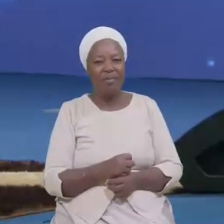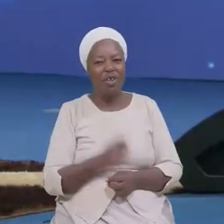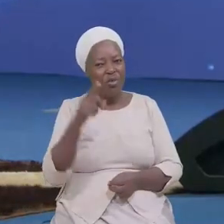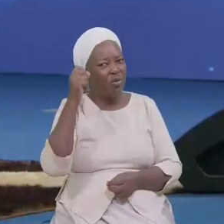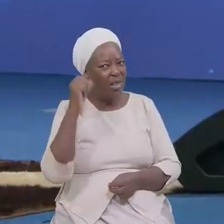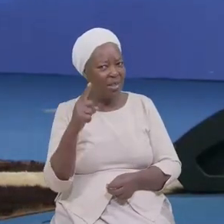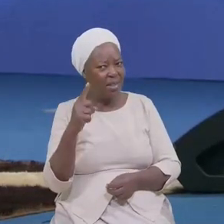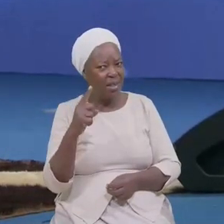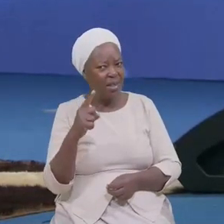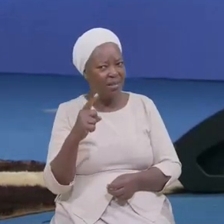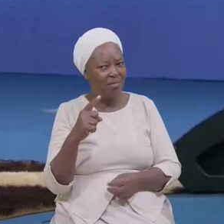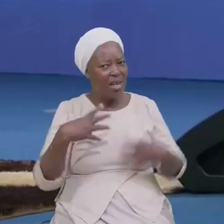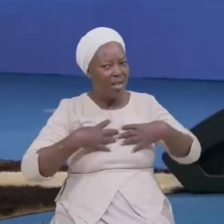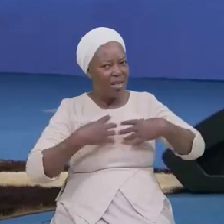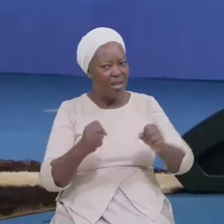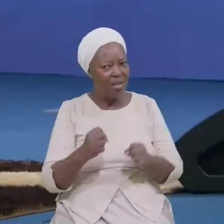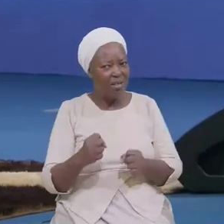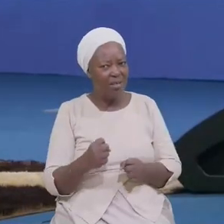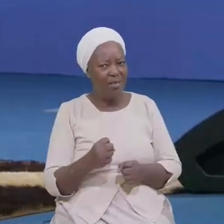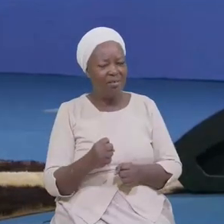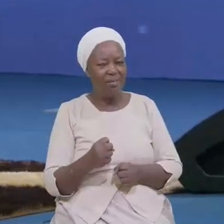Vous comprenez, s'il fut guéri,